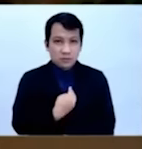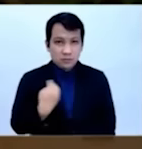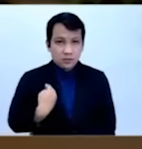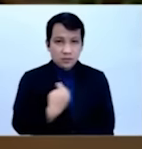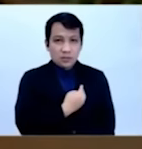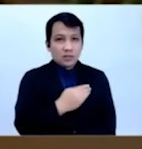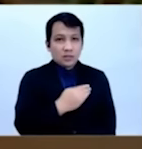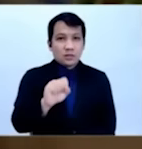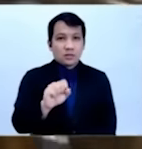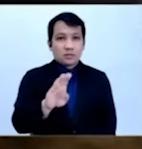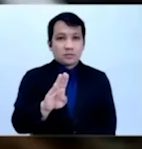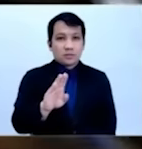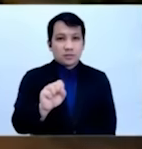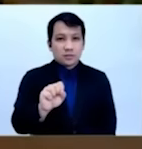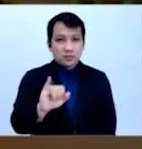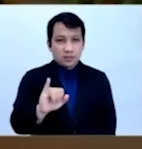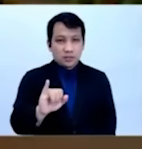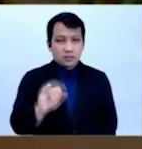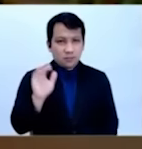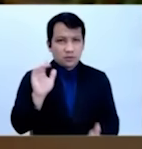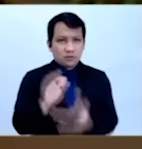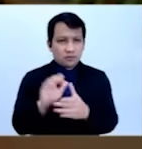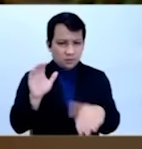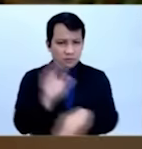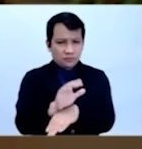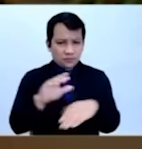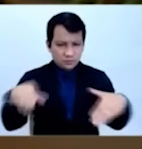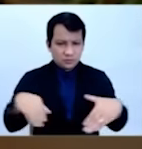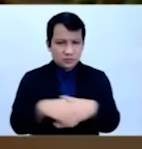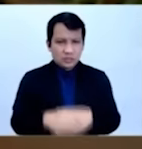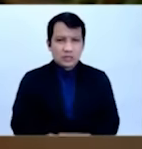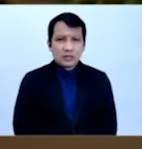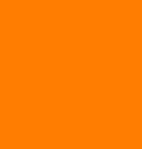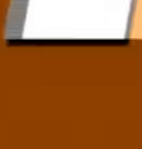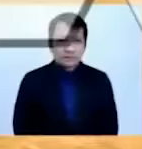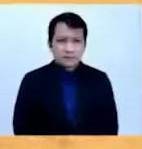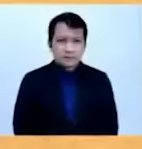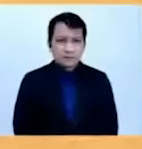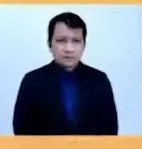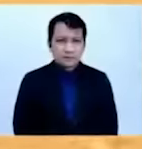na yung presang pagpapakasal sa mga minor de edad.